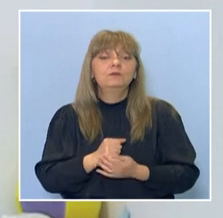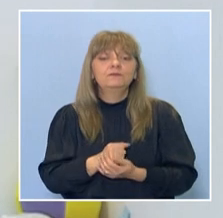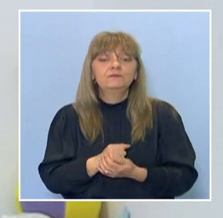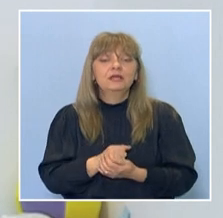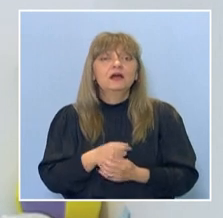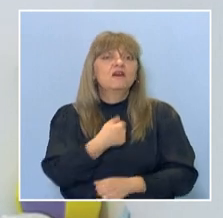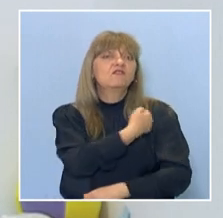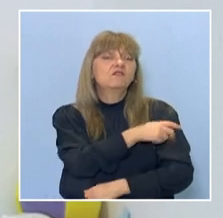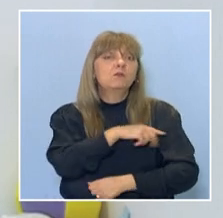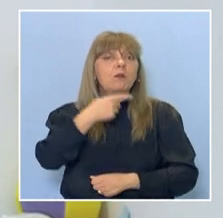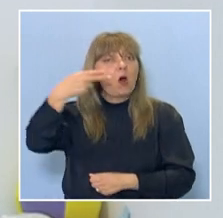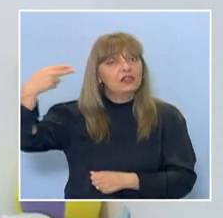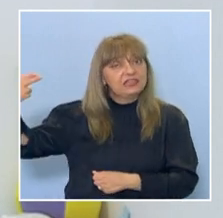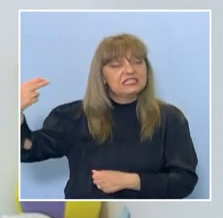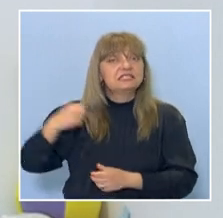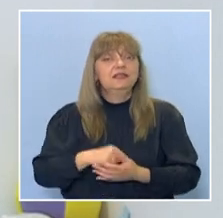болниците и